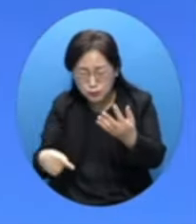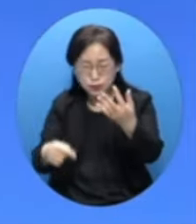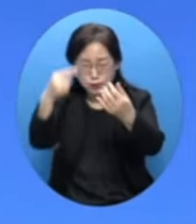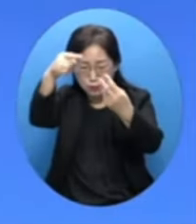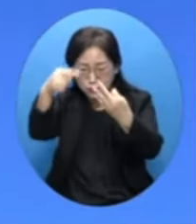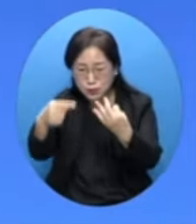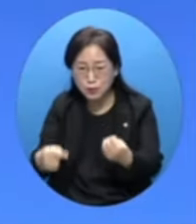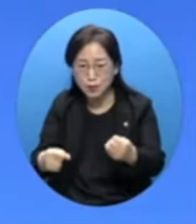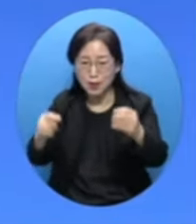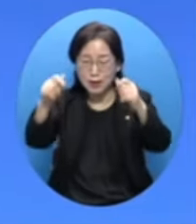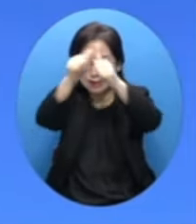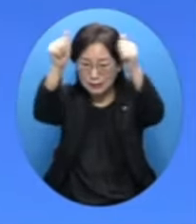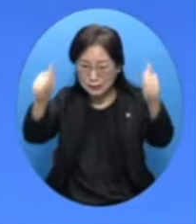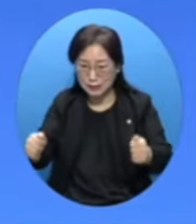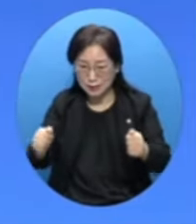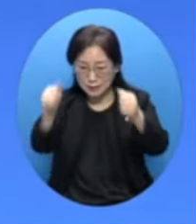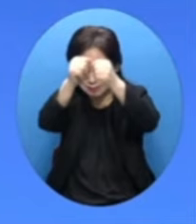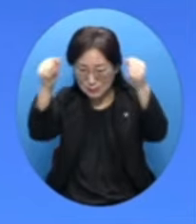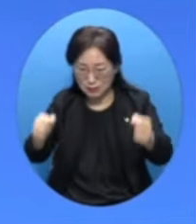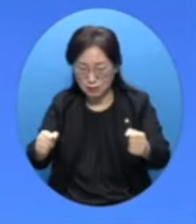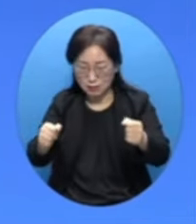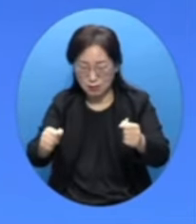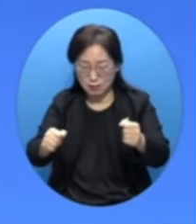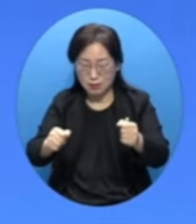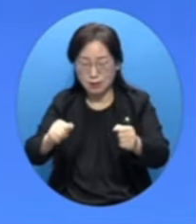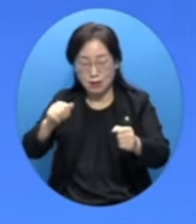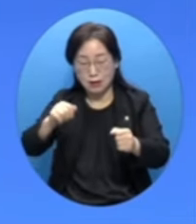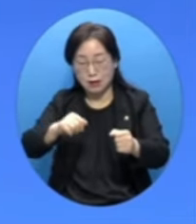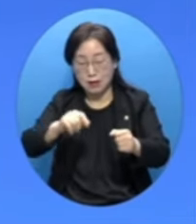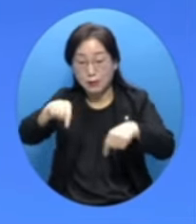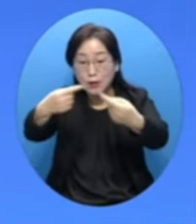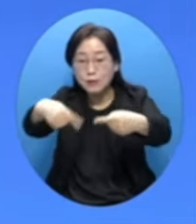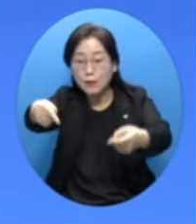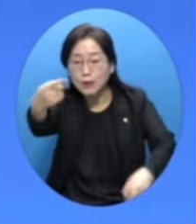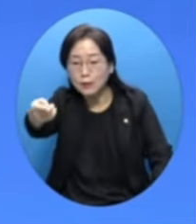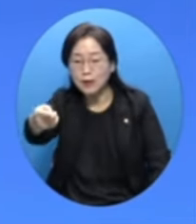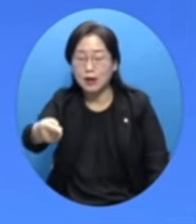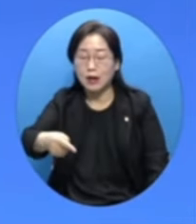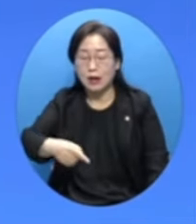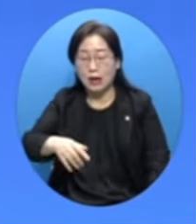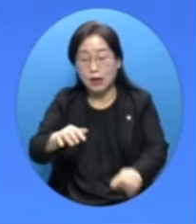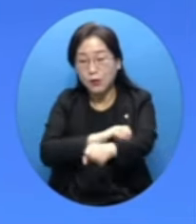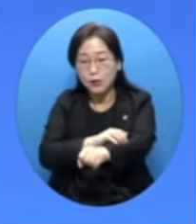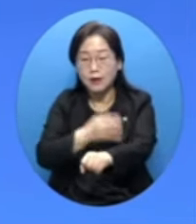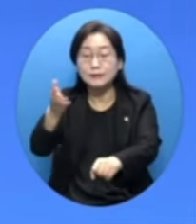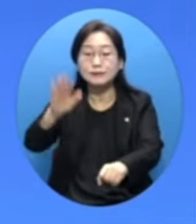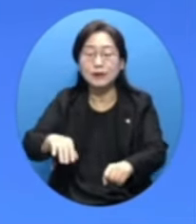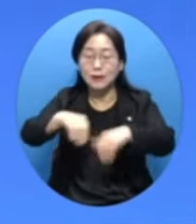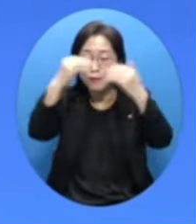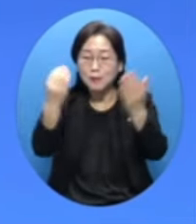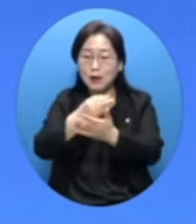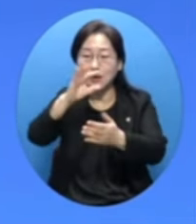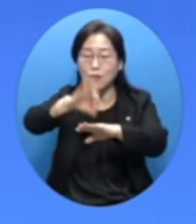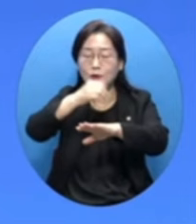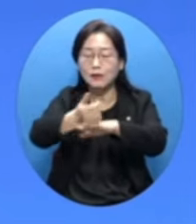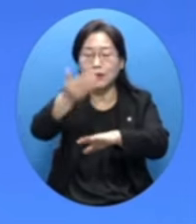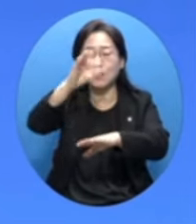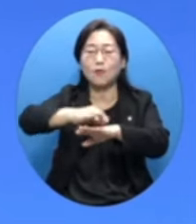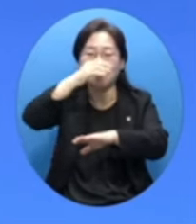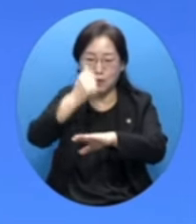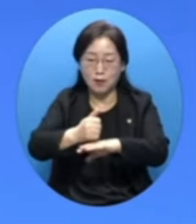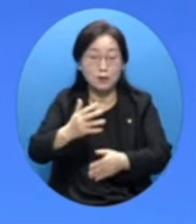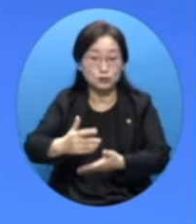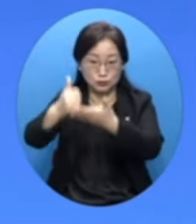시스템을 통과해야 되는 것입니다 그러나 만화의 왕 만주의 주가 되시는 예수님께 나가는